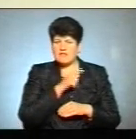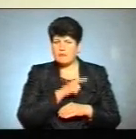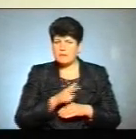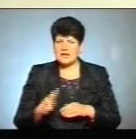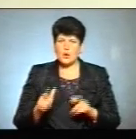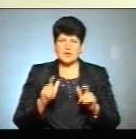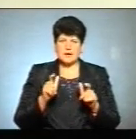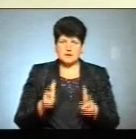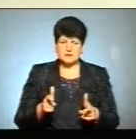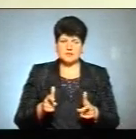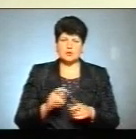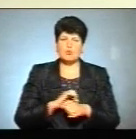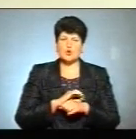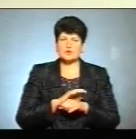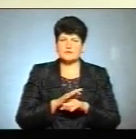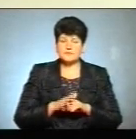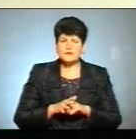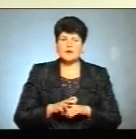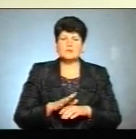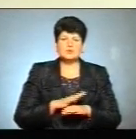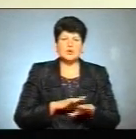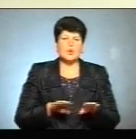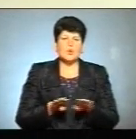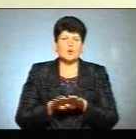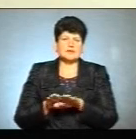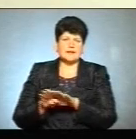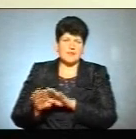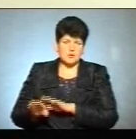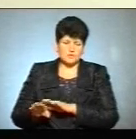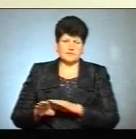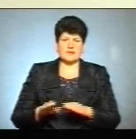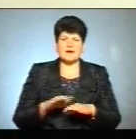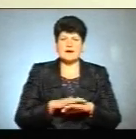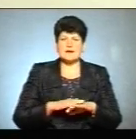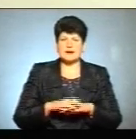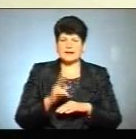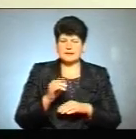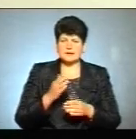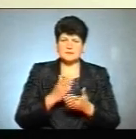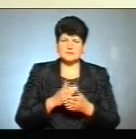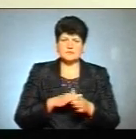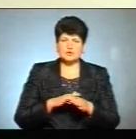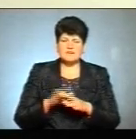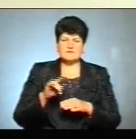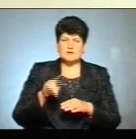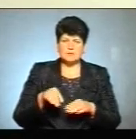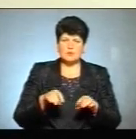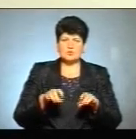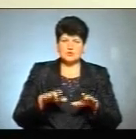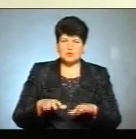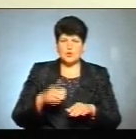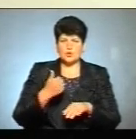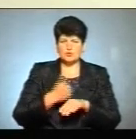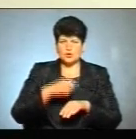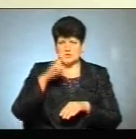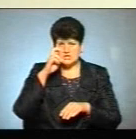карантину по коронавірусній інфекції абсолютно однакові. Тобто ринки мають дотримуватися вимог постанови Головного державного